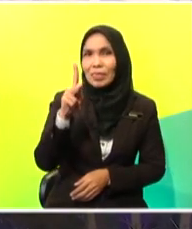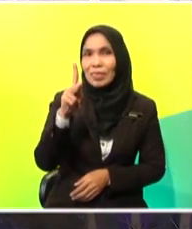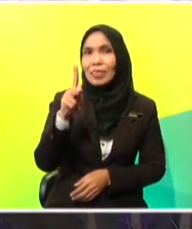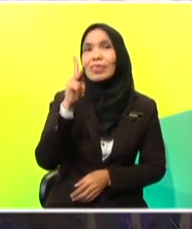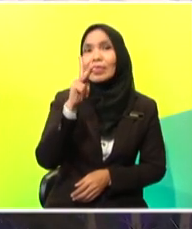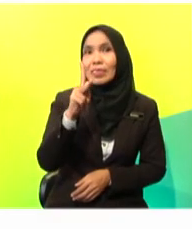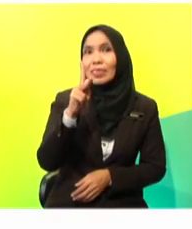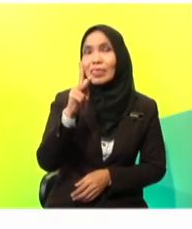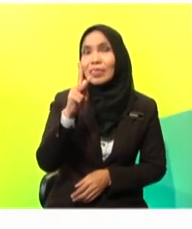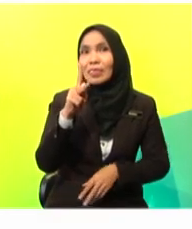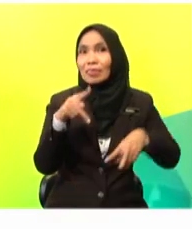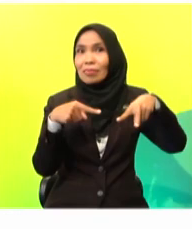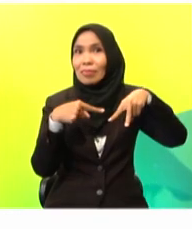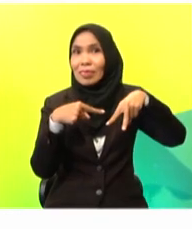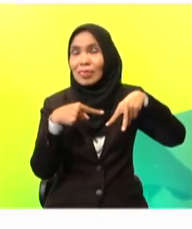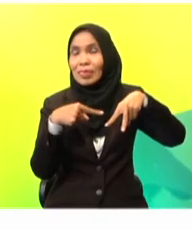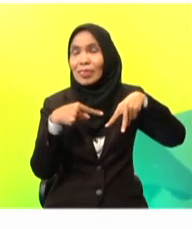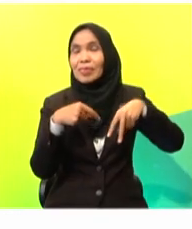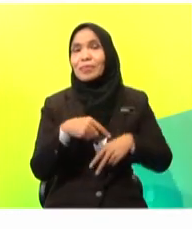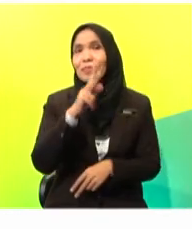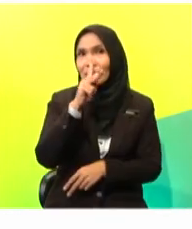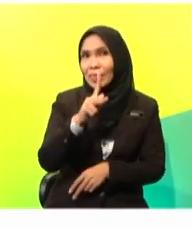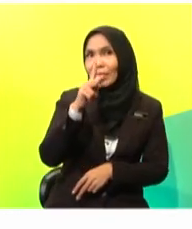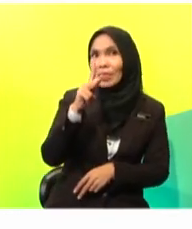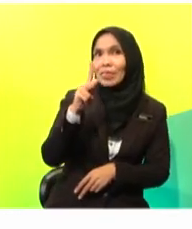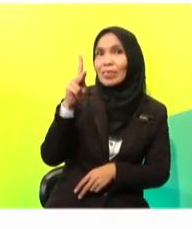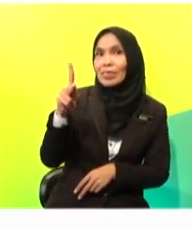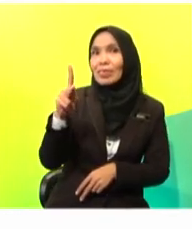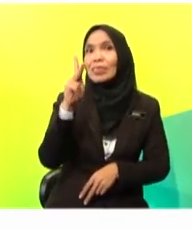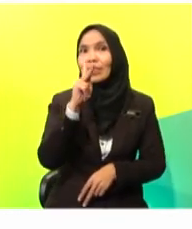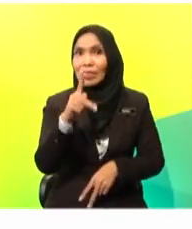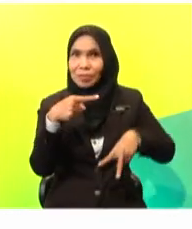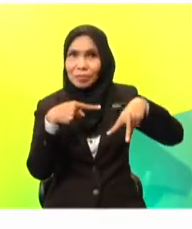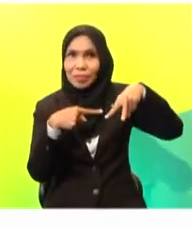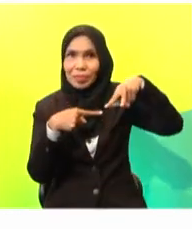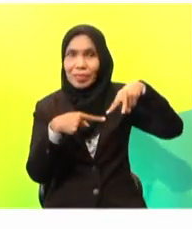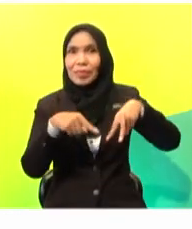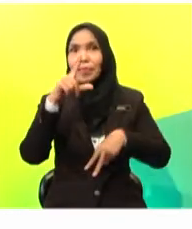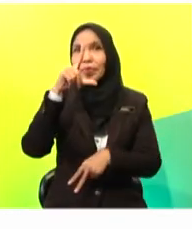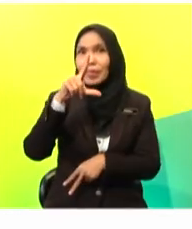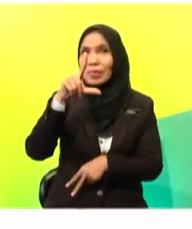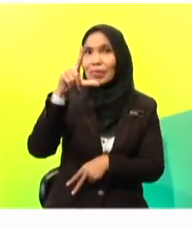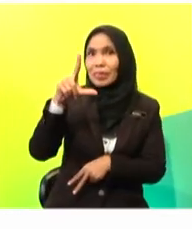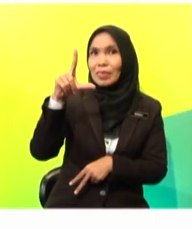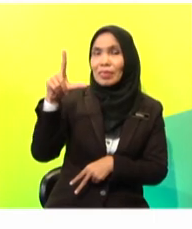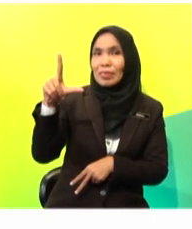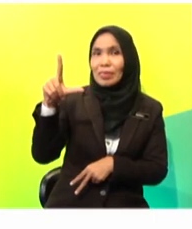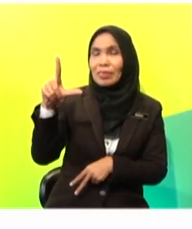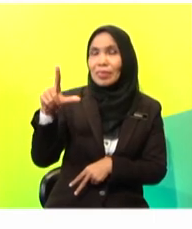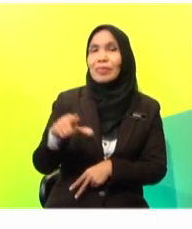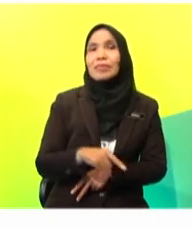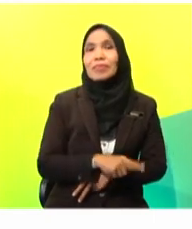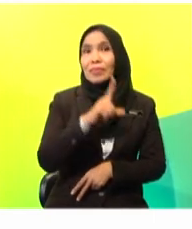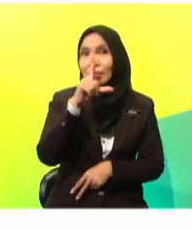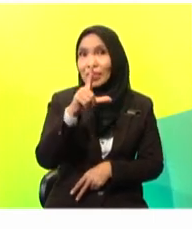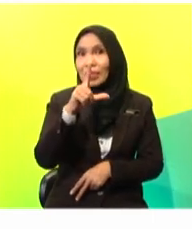kaki cek cek cek cek aki llll lari